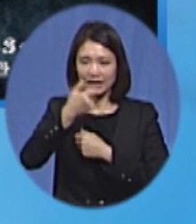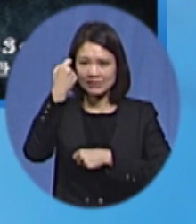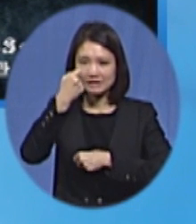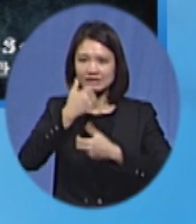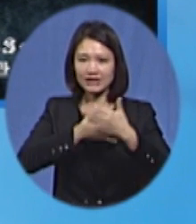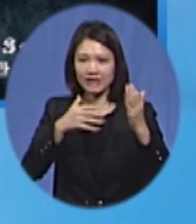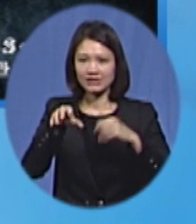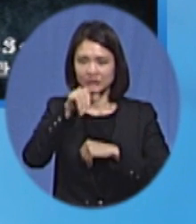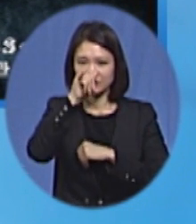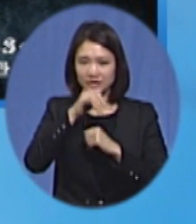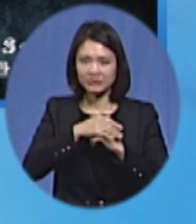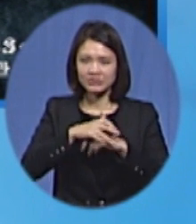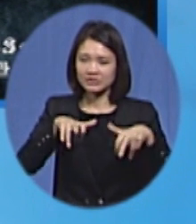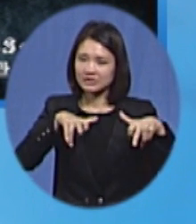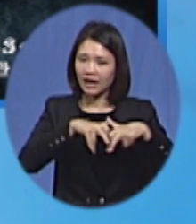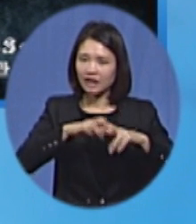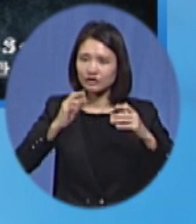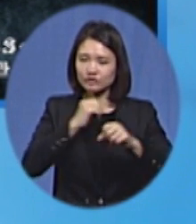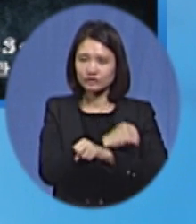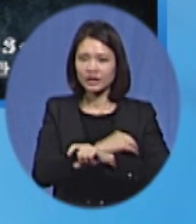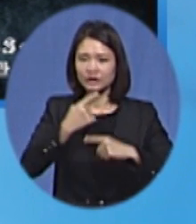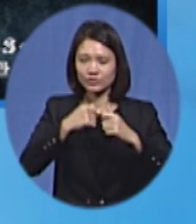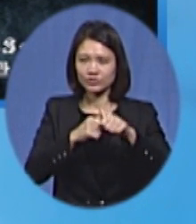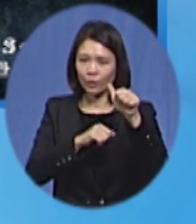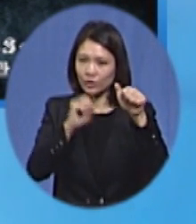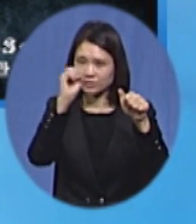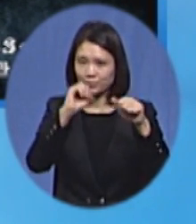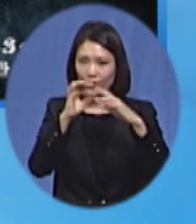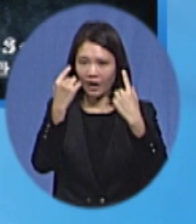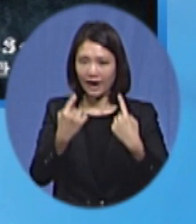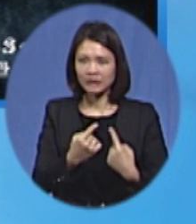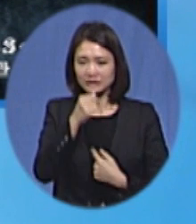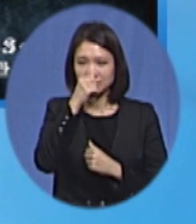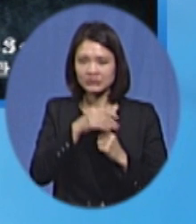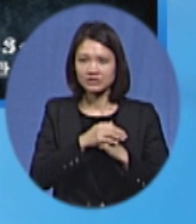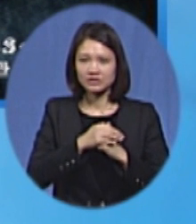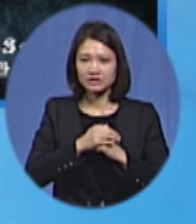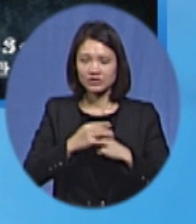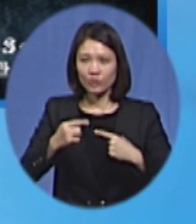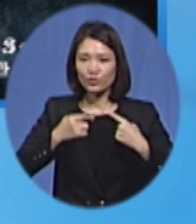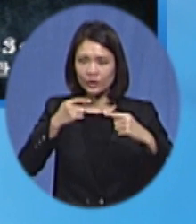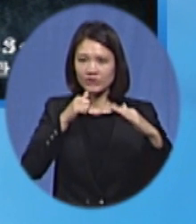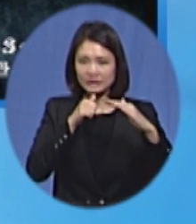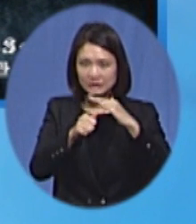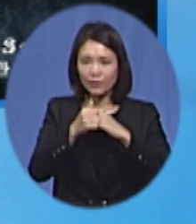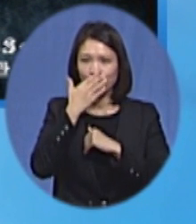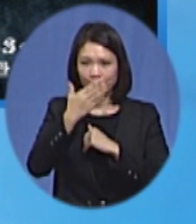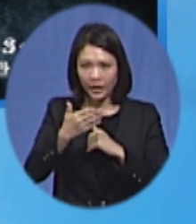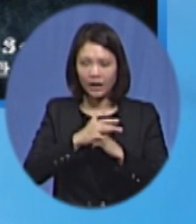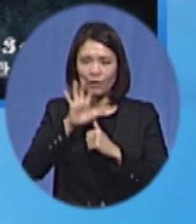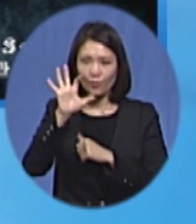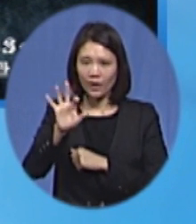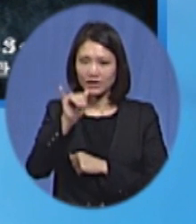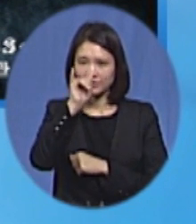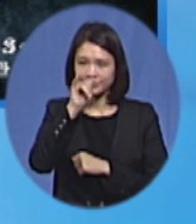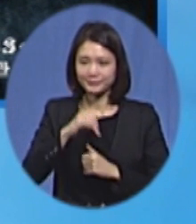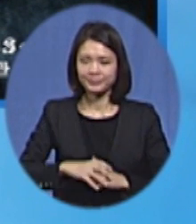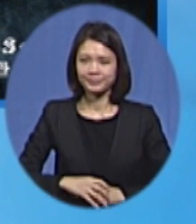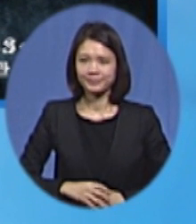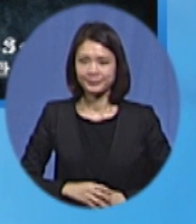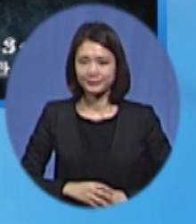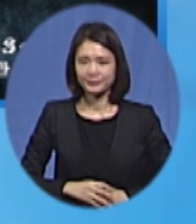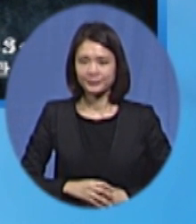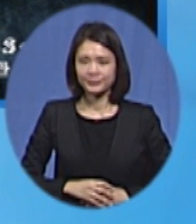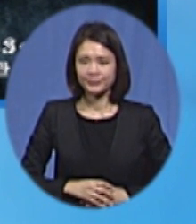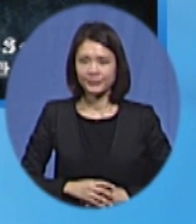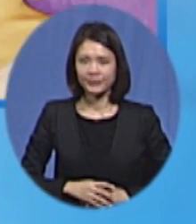오릅니다. 장애인과 국가유공자는 할인 혜택이 있으며 공연장에는 장애인 휠체어석과 장애인 화장실이